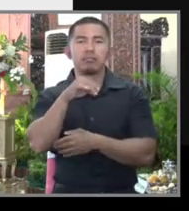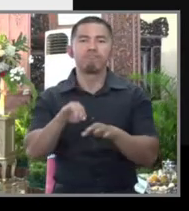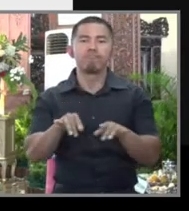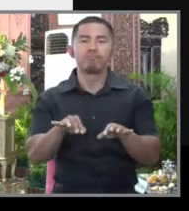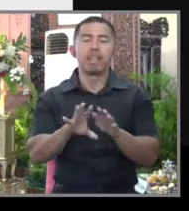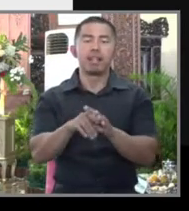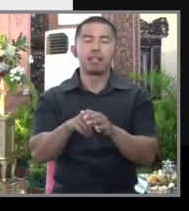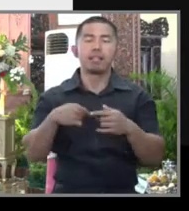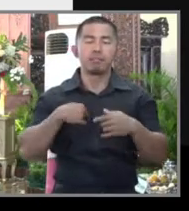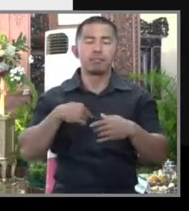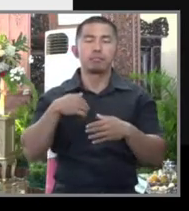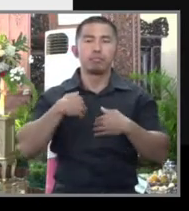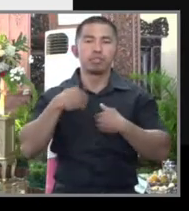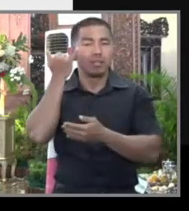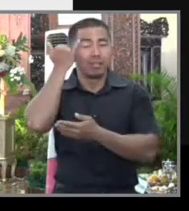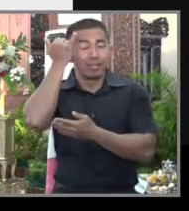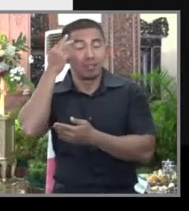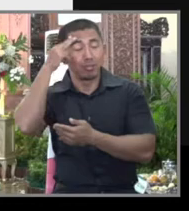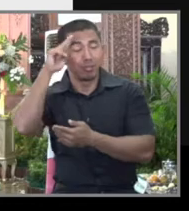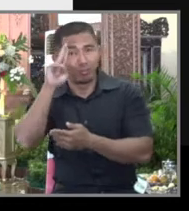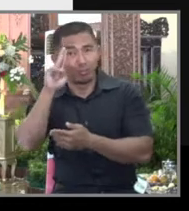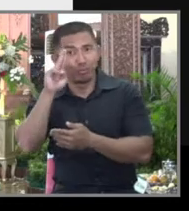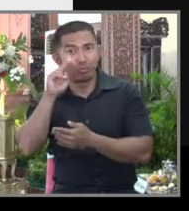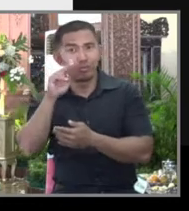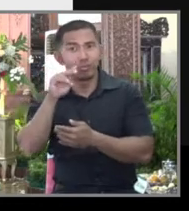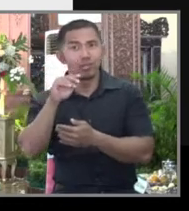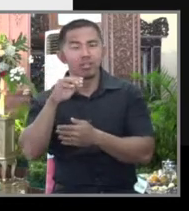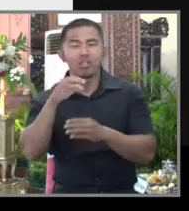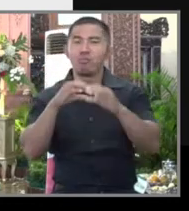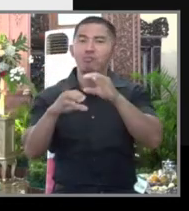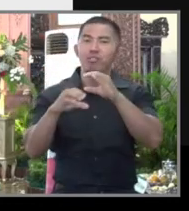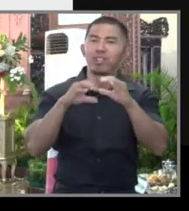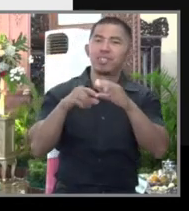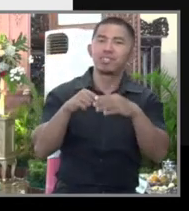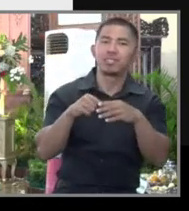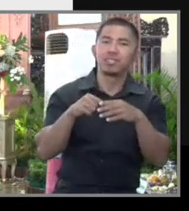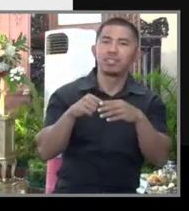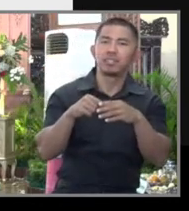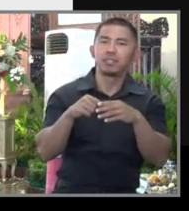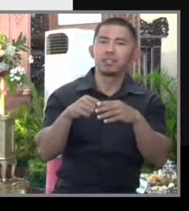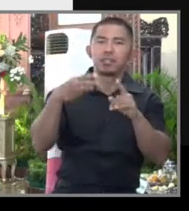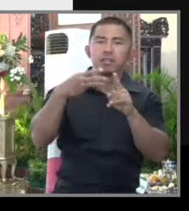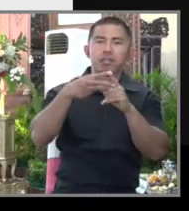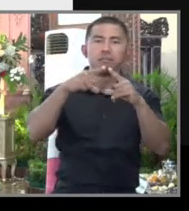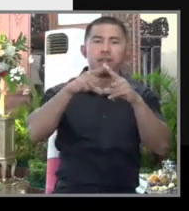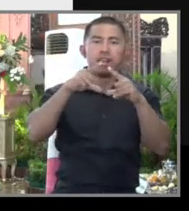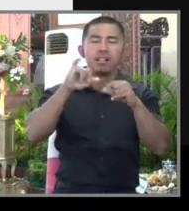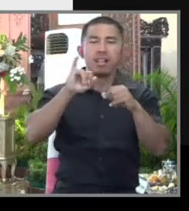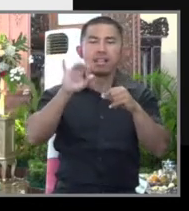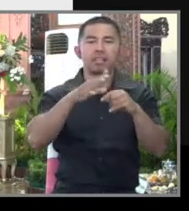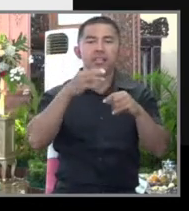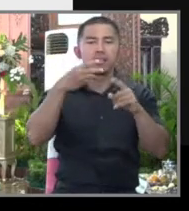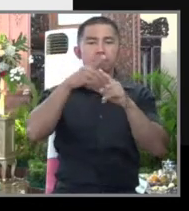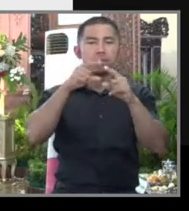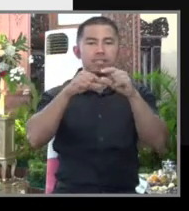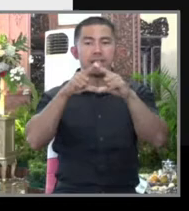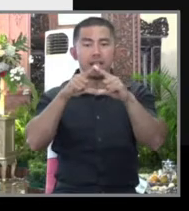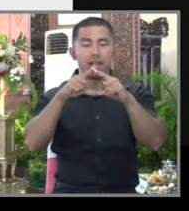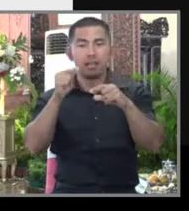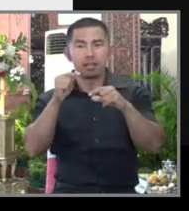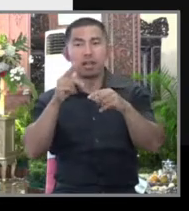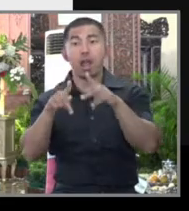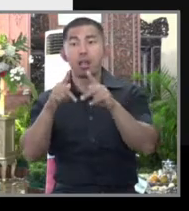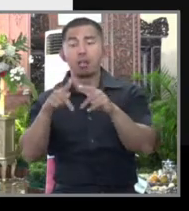Pak, untuk dikomunikasikan dengan Balai Besar maupun PSDA, apabila